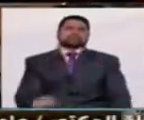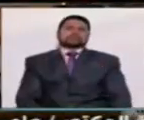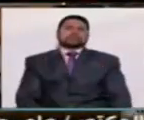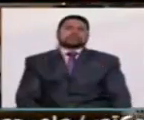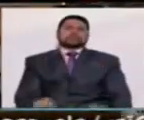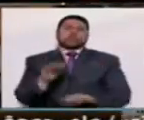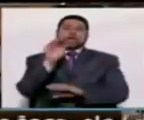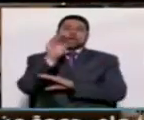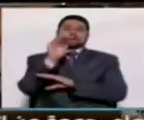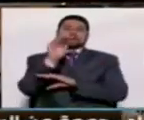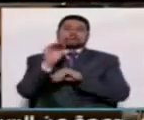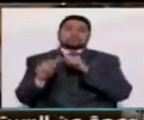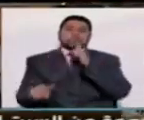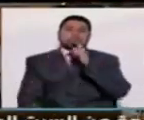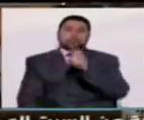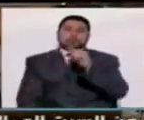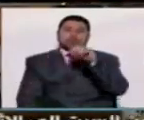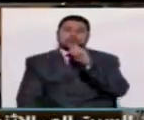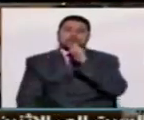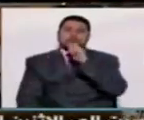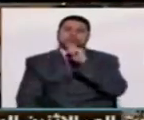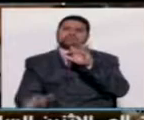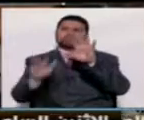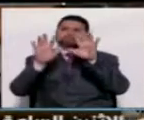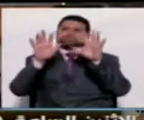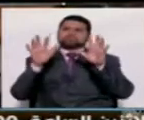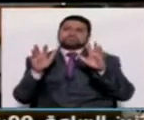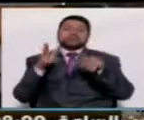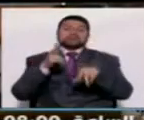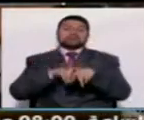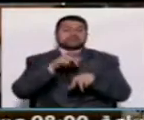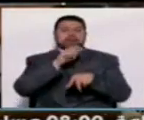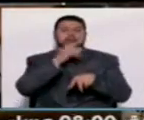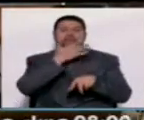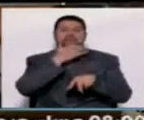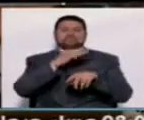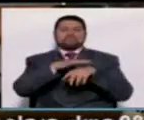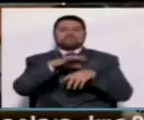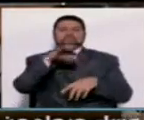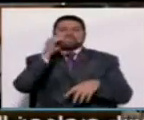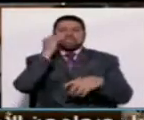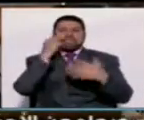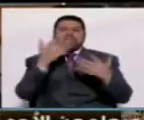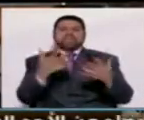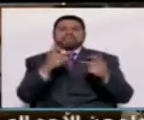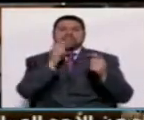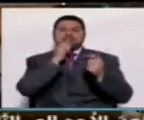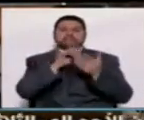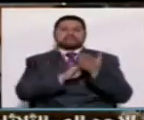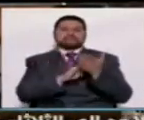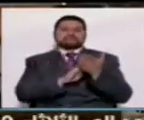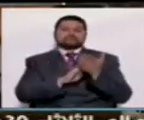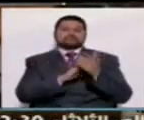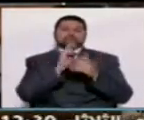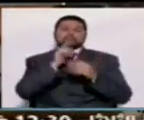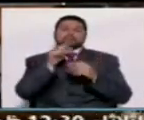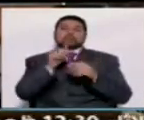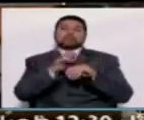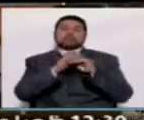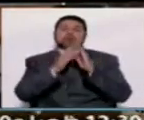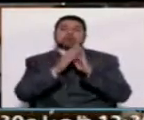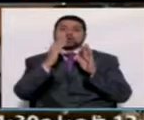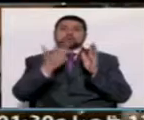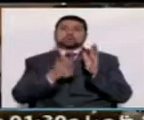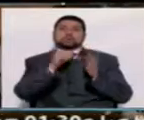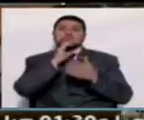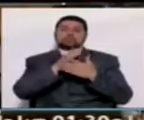يعني مليئة باللحم نعم وناقة أخرى لم يكن فيها لحم كثير يعني، فأشار له سيدنا صلى الله